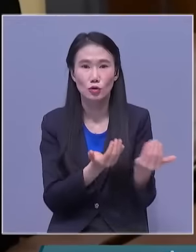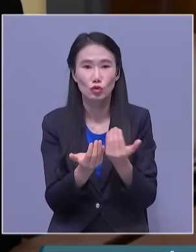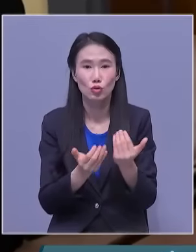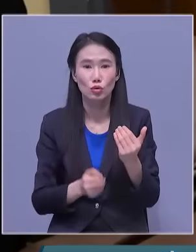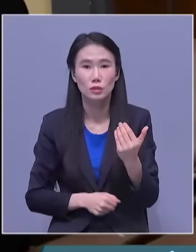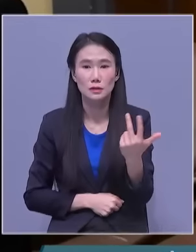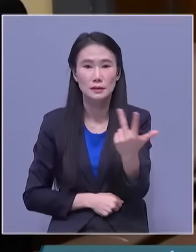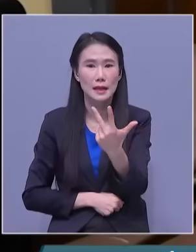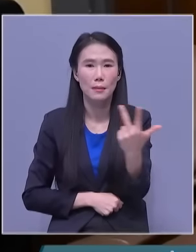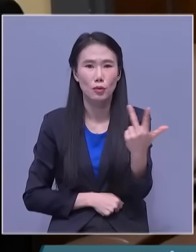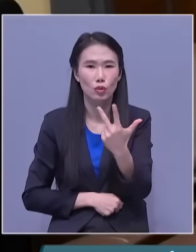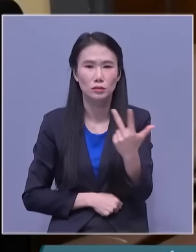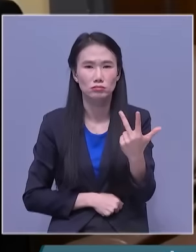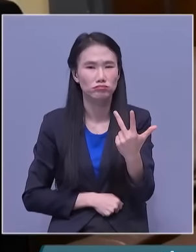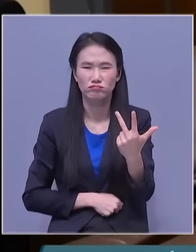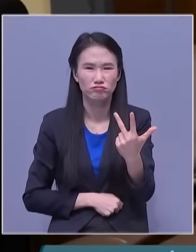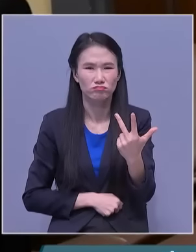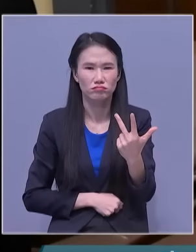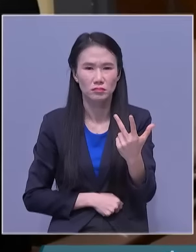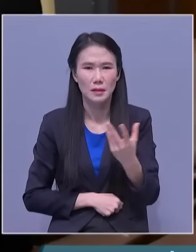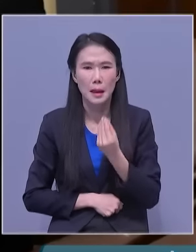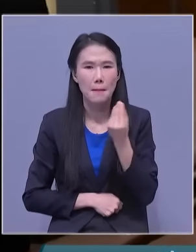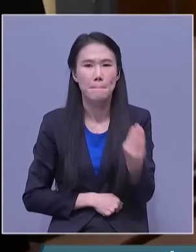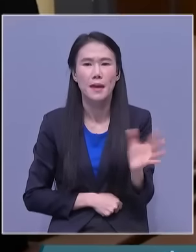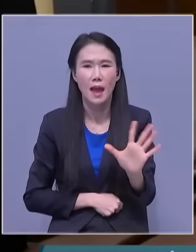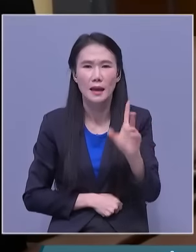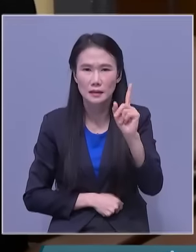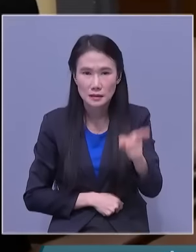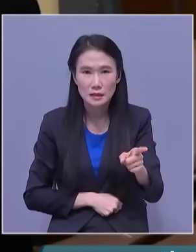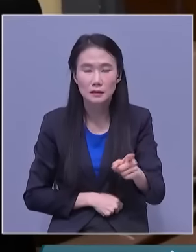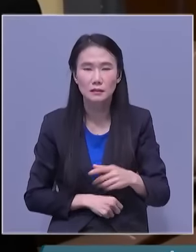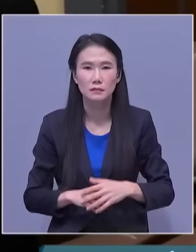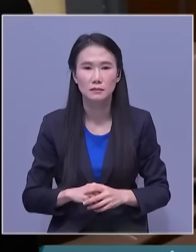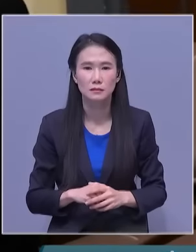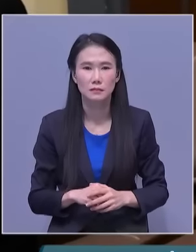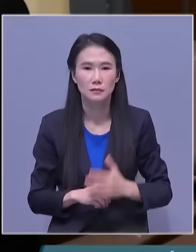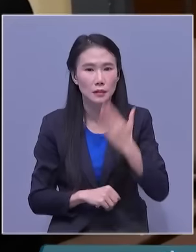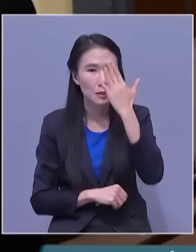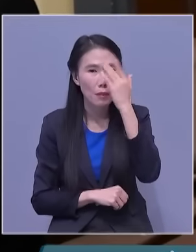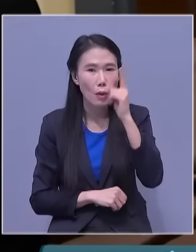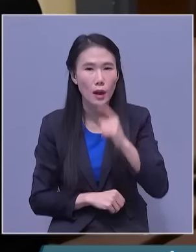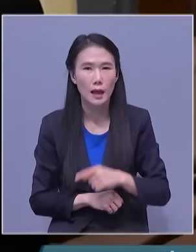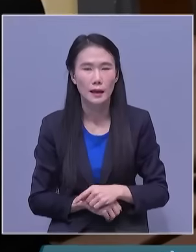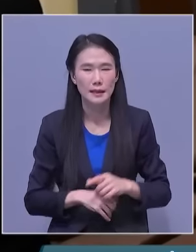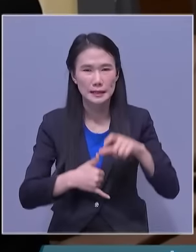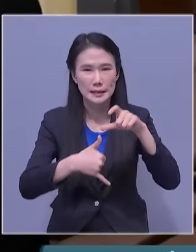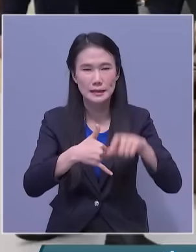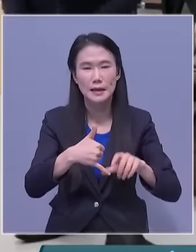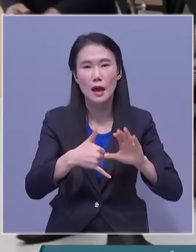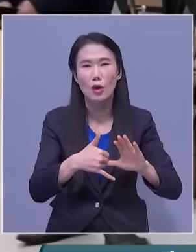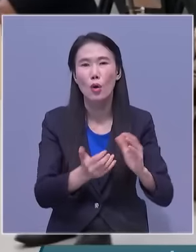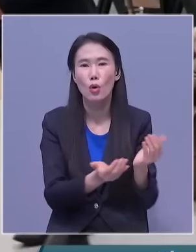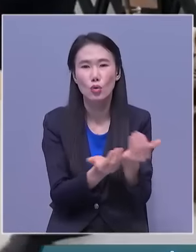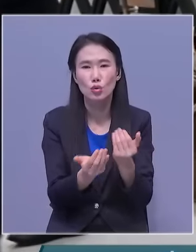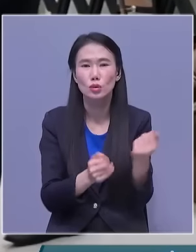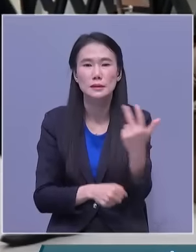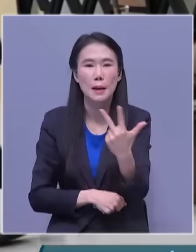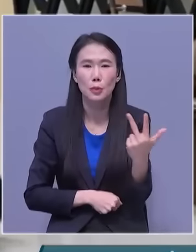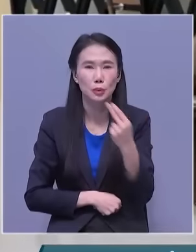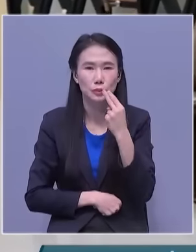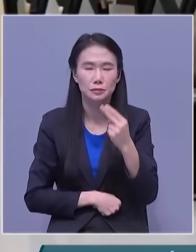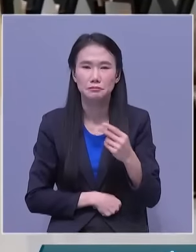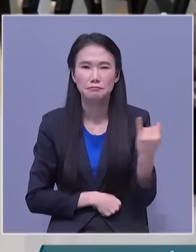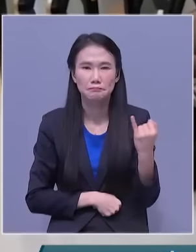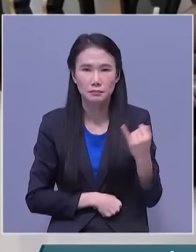คนนี้ออกจากกองมรดกจริงนี่นี่คือคุณแม่ครับสาเหตุก็มาจากพฤติกรรมของลูกชายประพฤติตัวไม่ดีหลายอย่าง